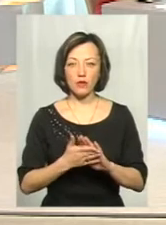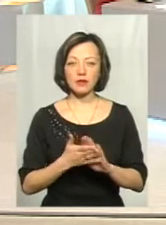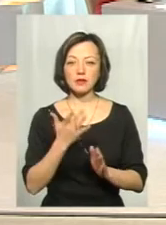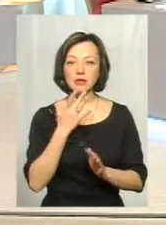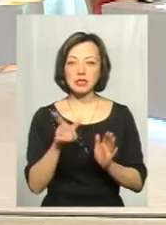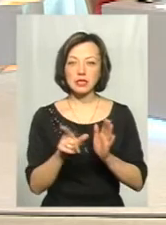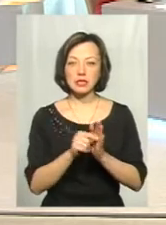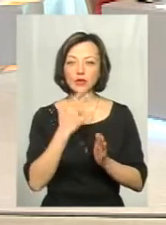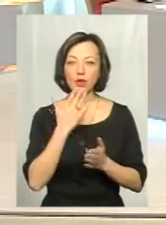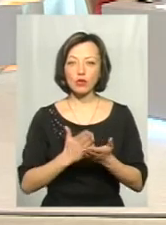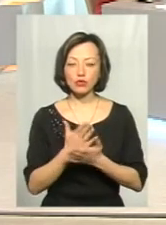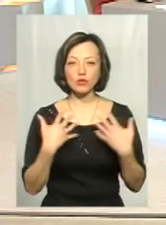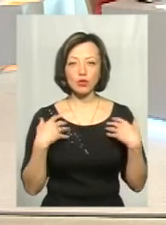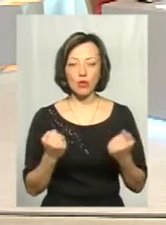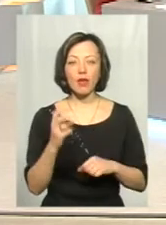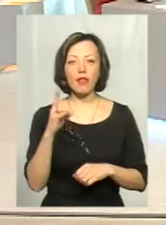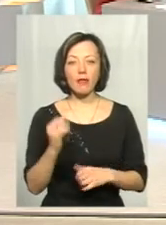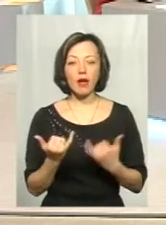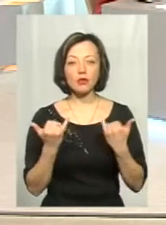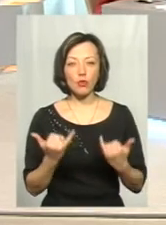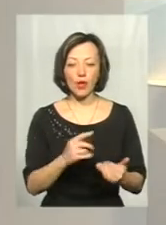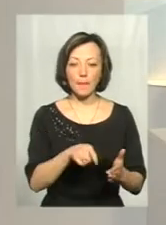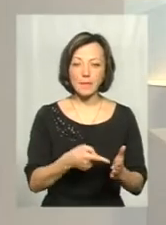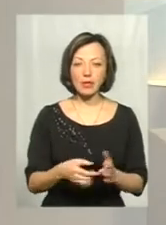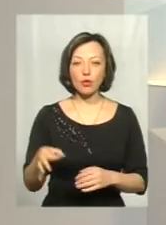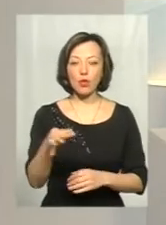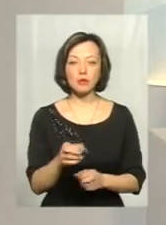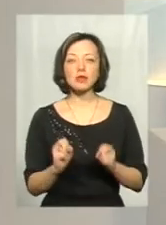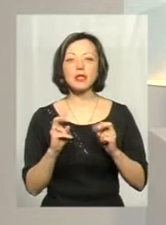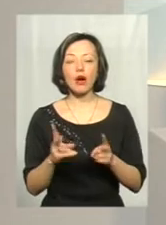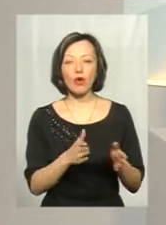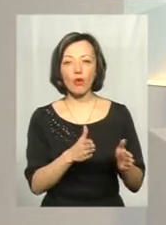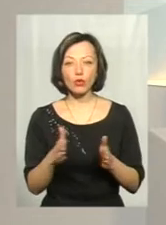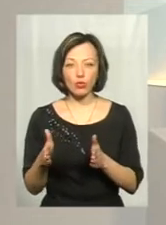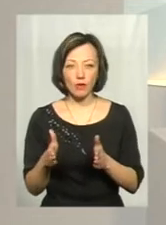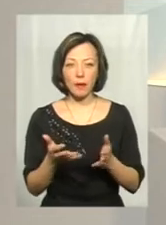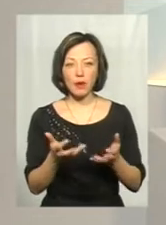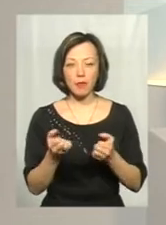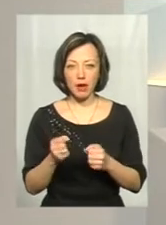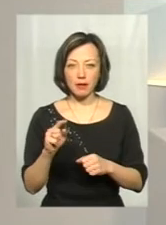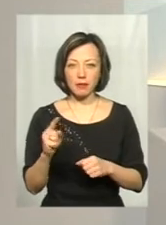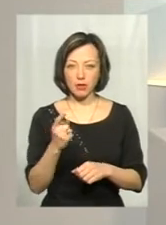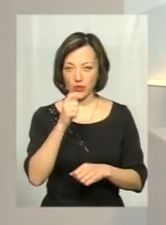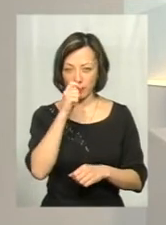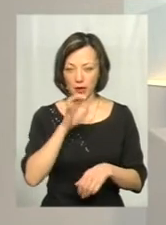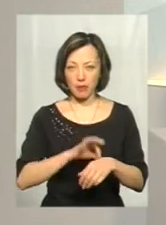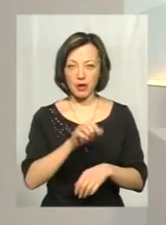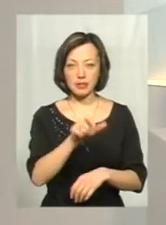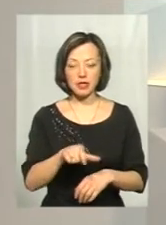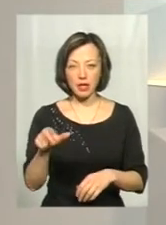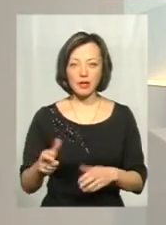Національною службою здоров'я. На сьогодні місто і область наскільки готові все ж таки приймати 1 квітня пацієнтів,